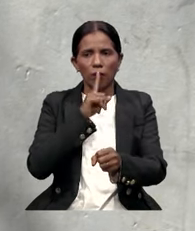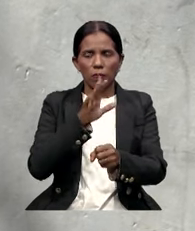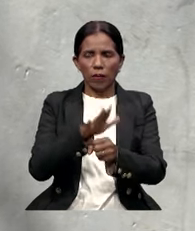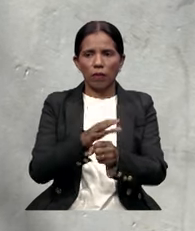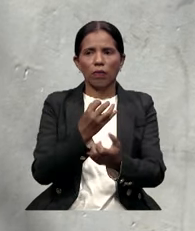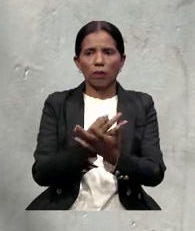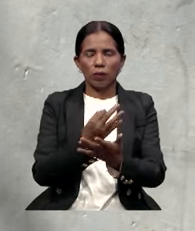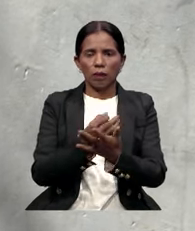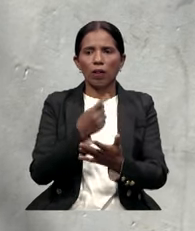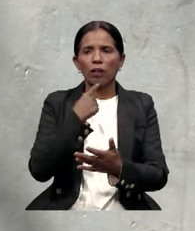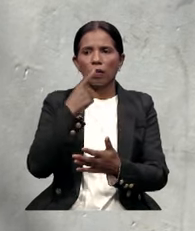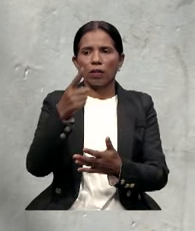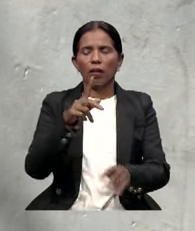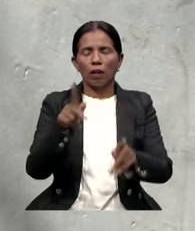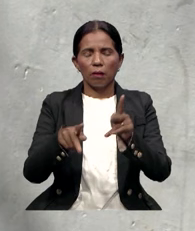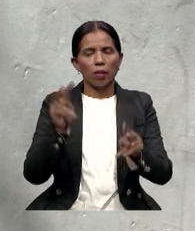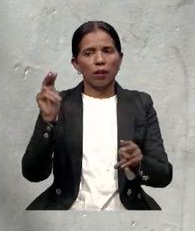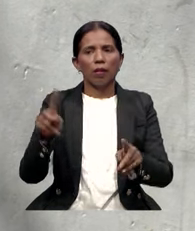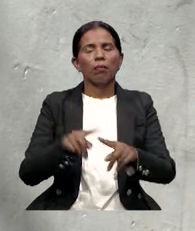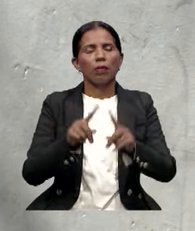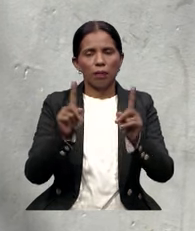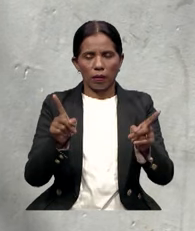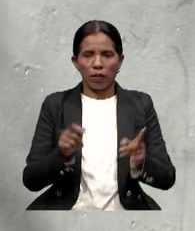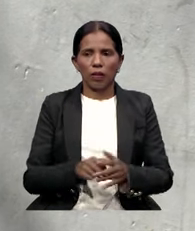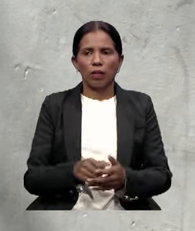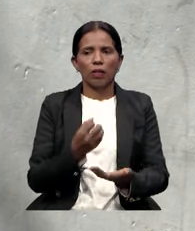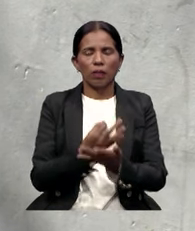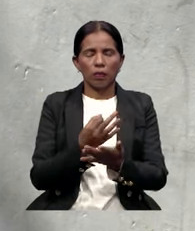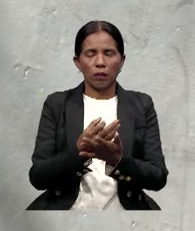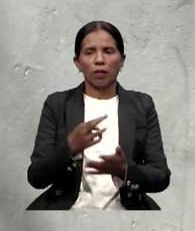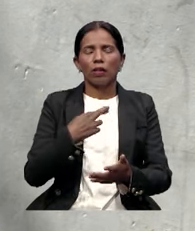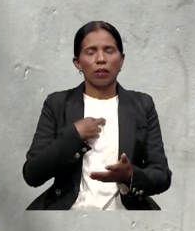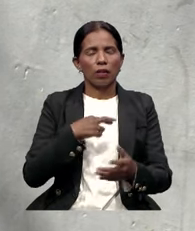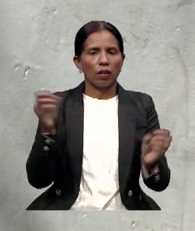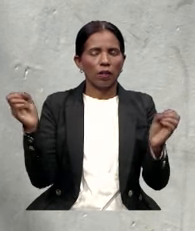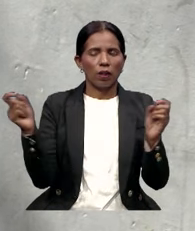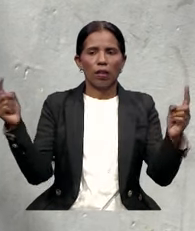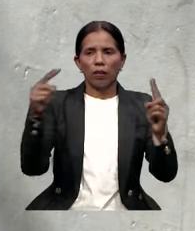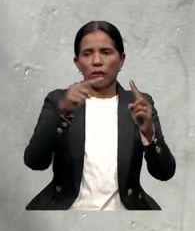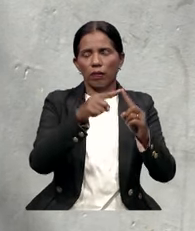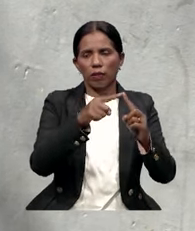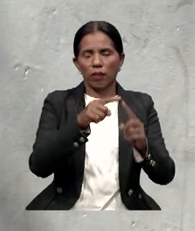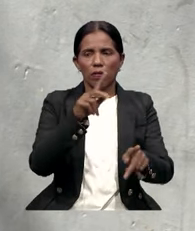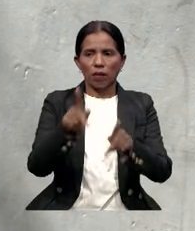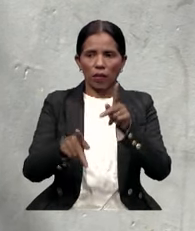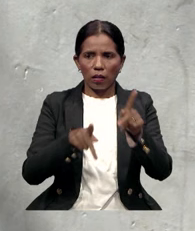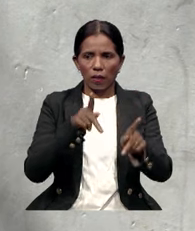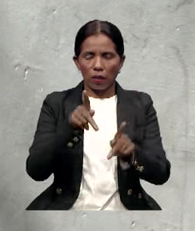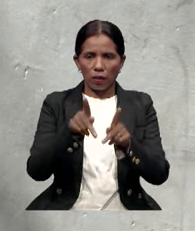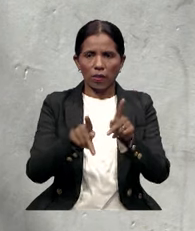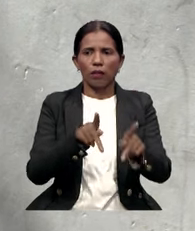aproba temi den povo niang. Mai be osamento ne rasik lato ia povo ni